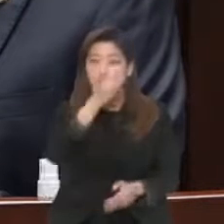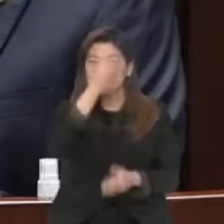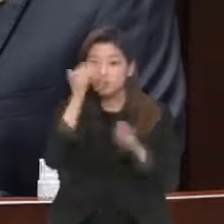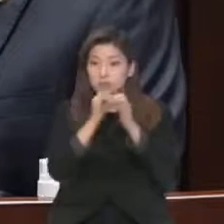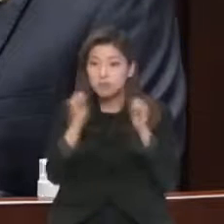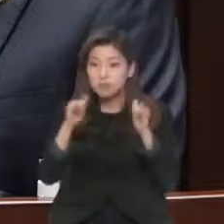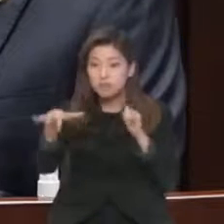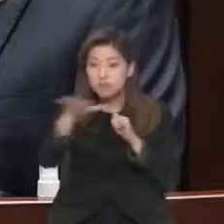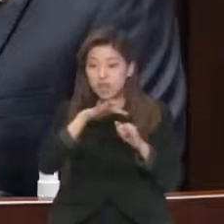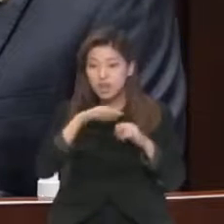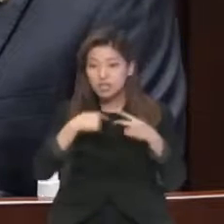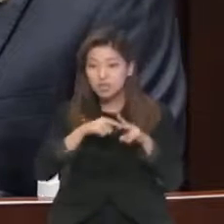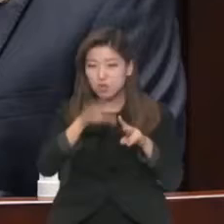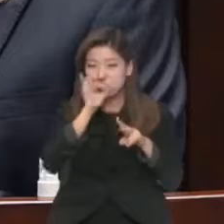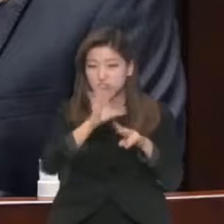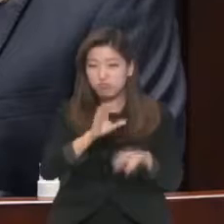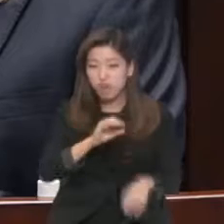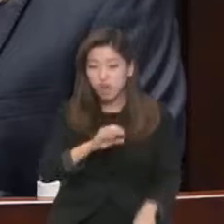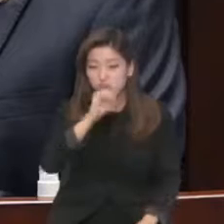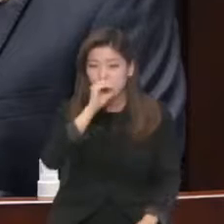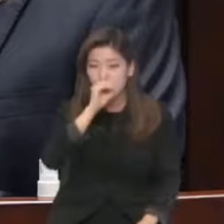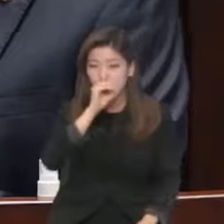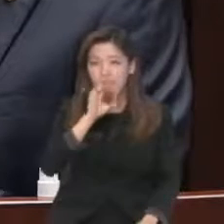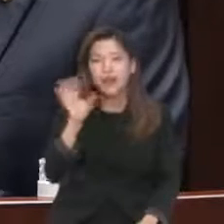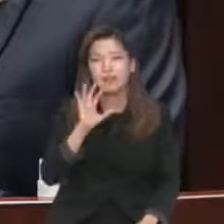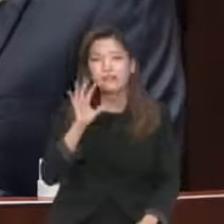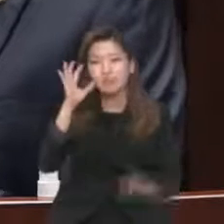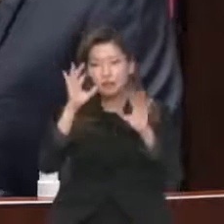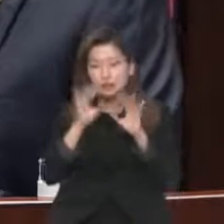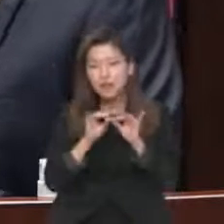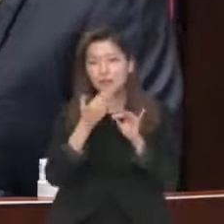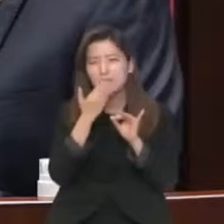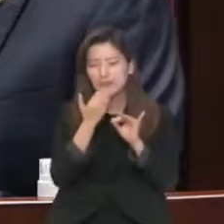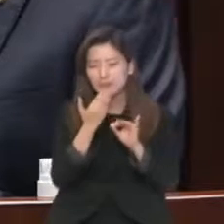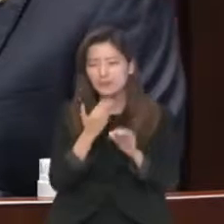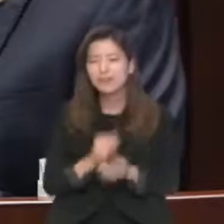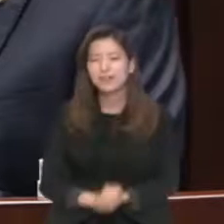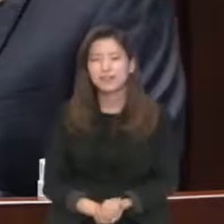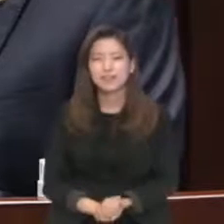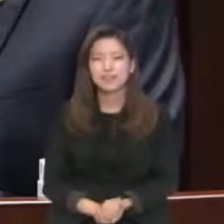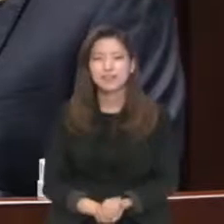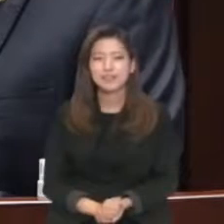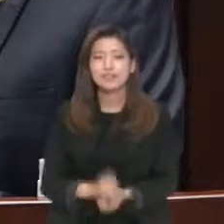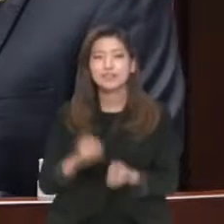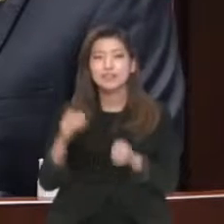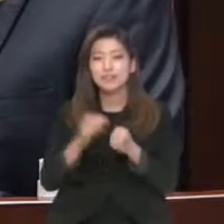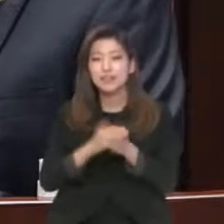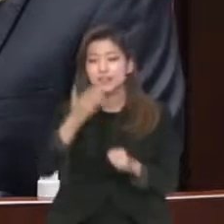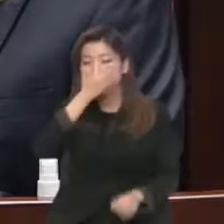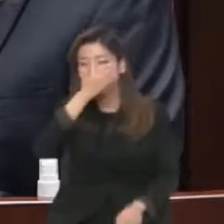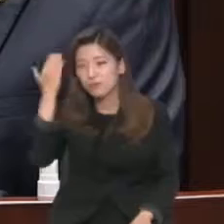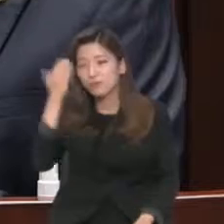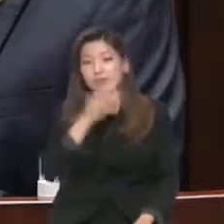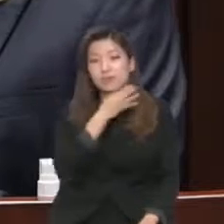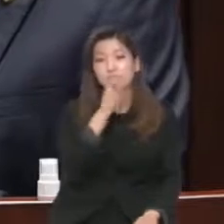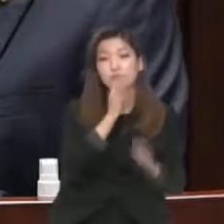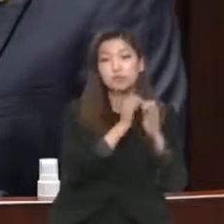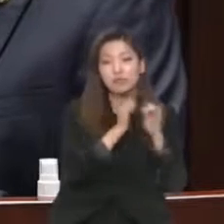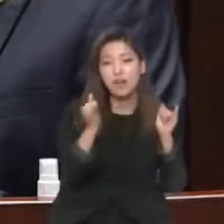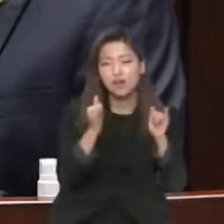못하고 공감하지 않는다고 그렇게 생각하지도 않습니다. 그렇기 때문에 우리는 젊은 세대와 기성세대 간에 더 많은 대화가